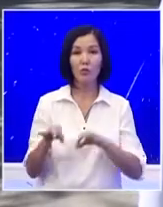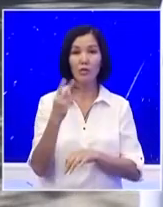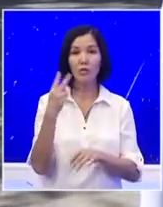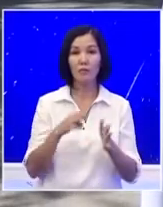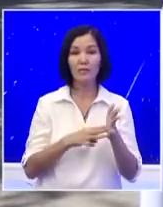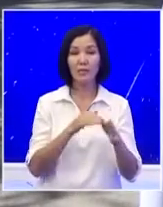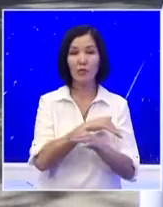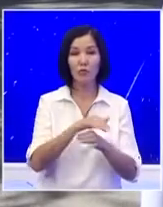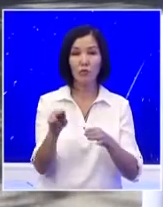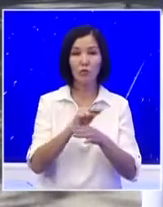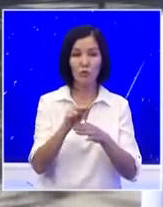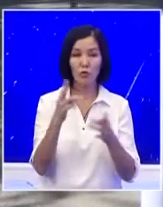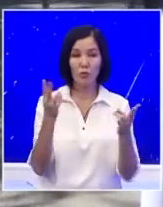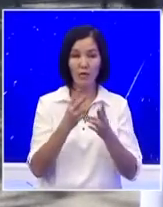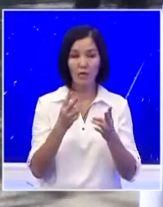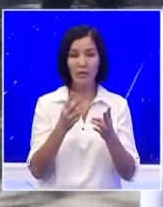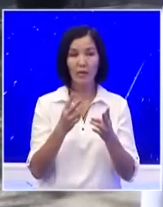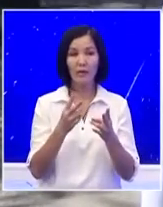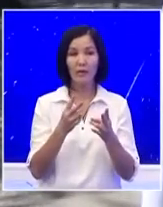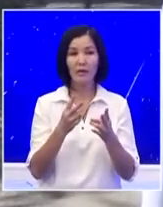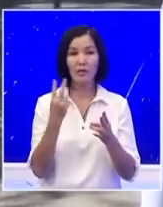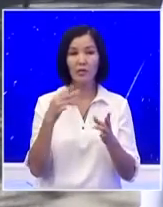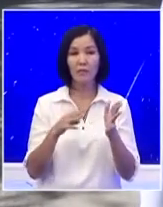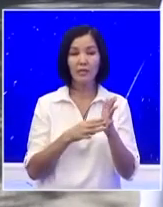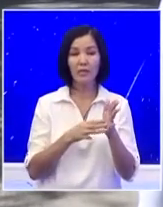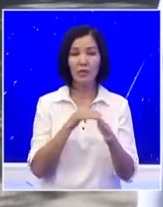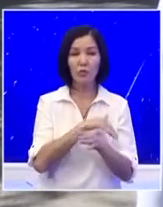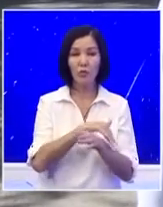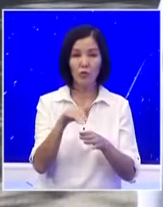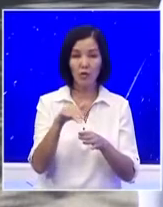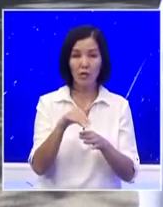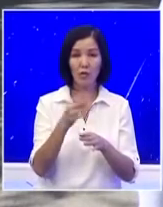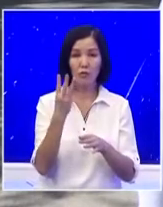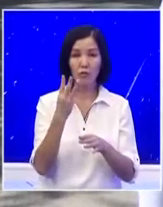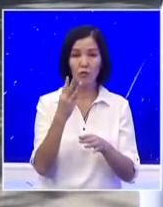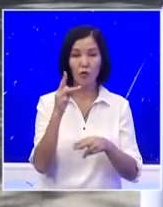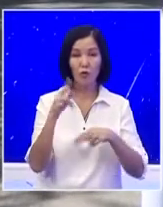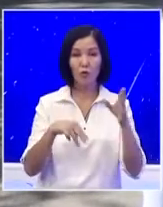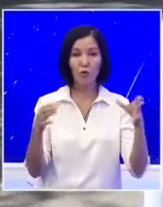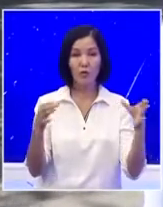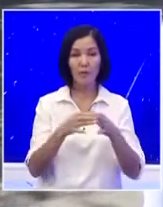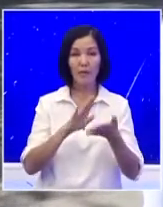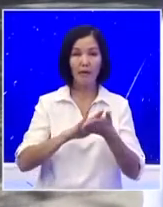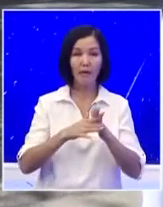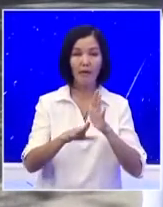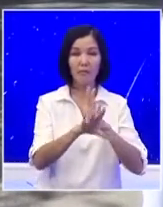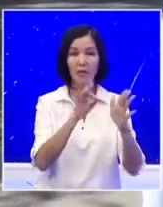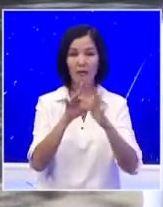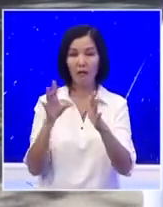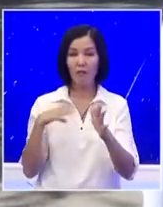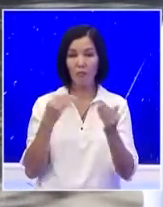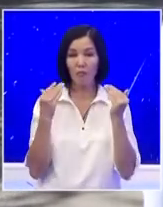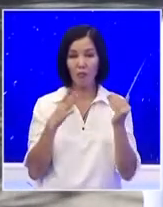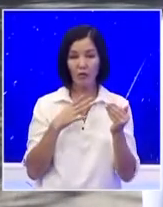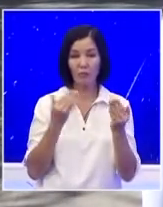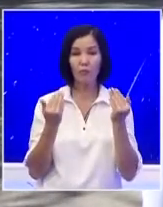көше жасалу керек. Оған 28 көшеге бізде 3 мердігер анықталған болатын. Бүгінгі күнге